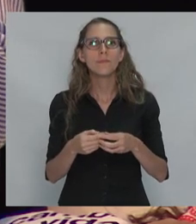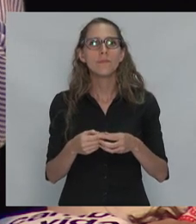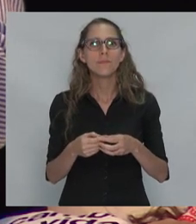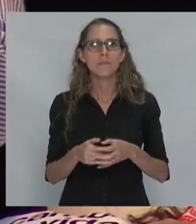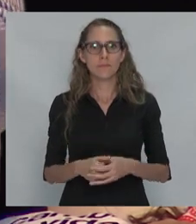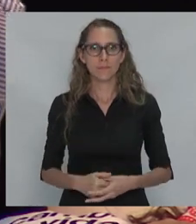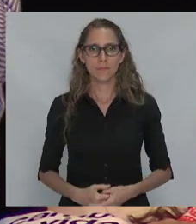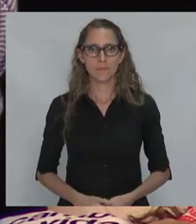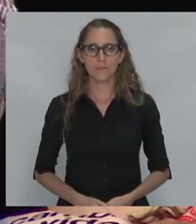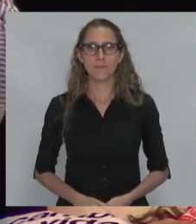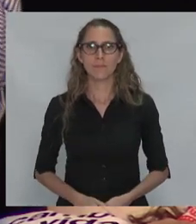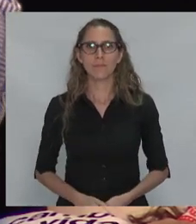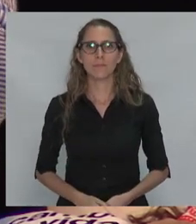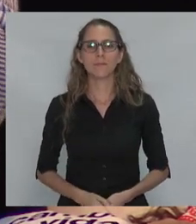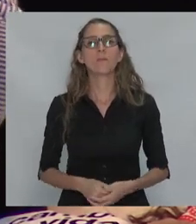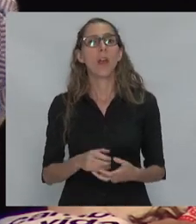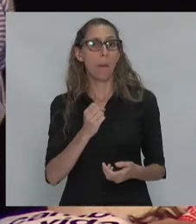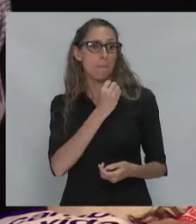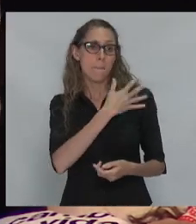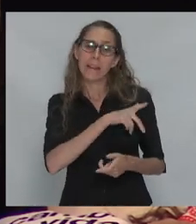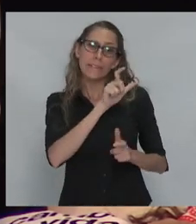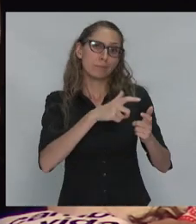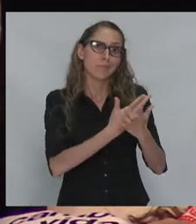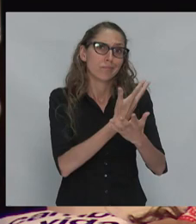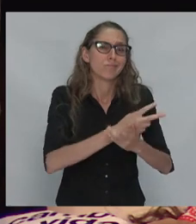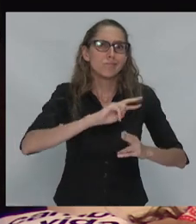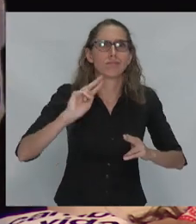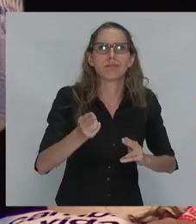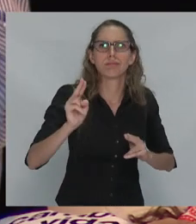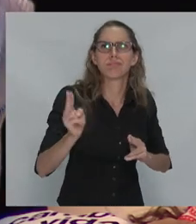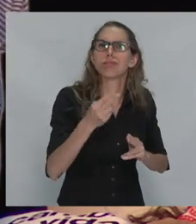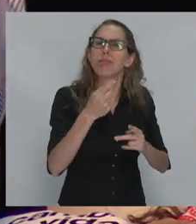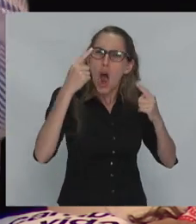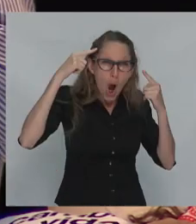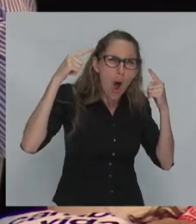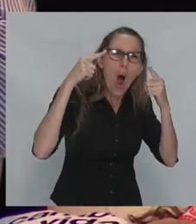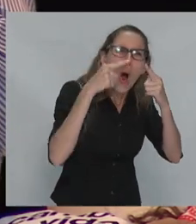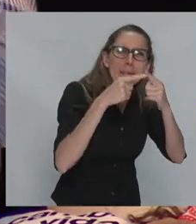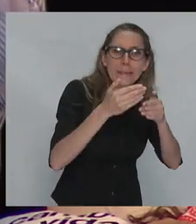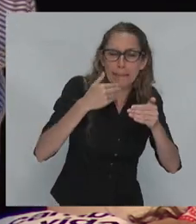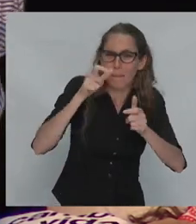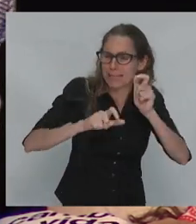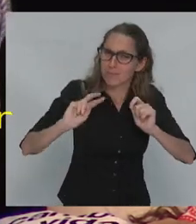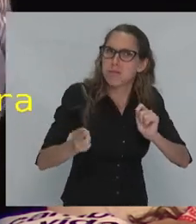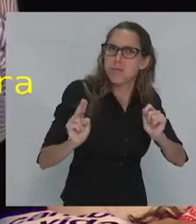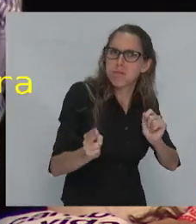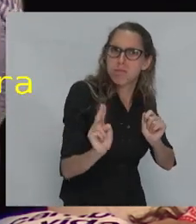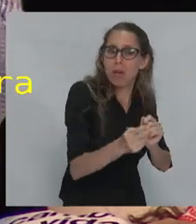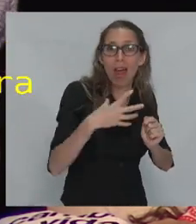qu'aujourd'hui, pour la population, c'est hallucinant, on n'y croit pas quand on le voit.